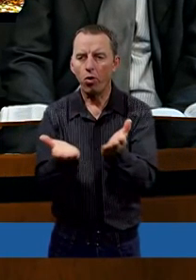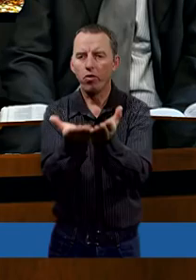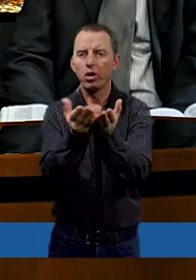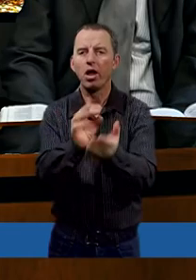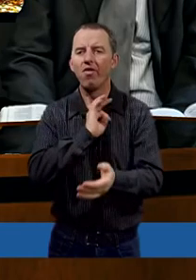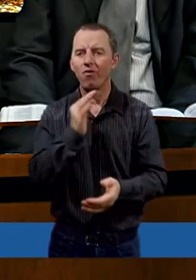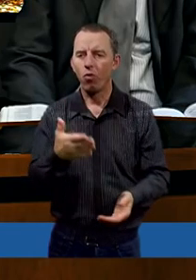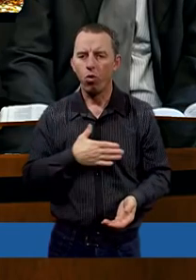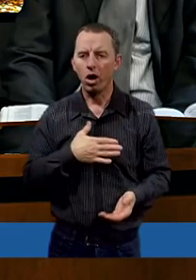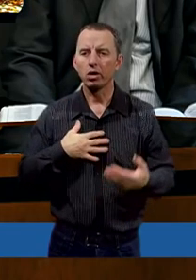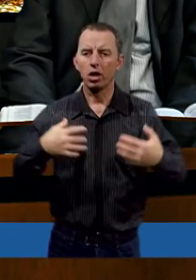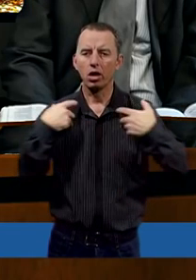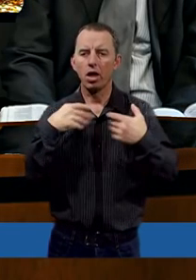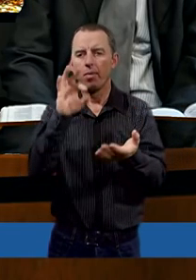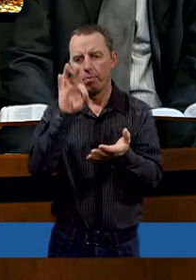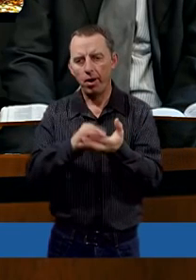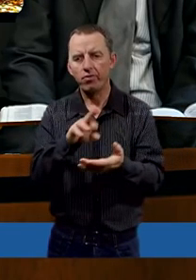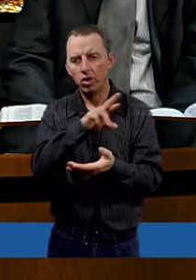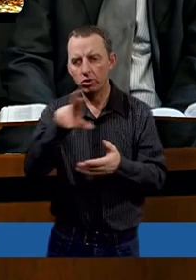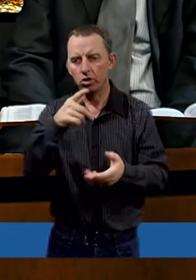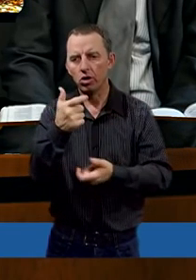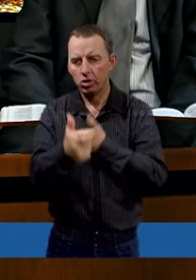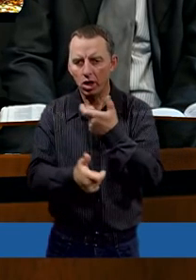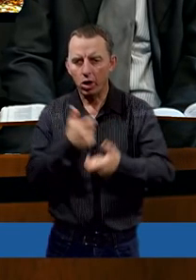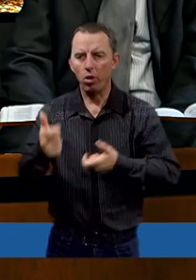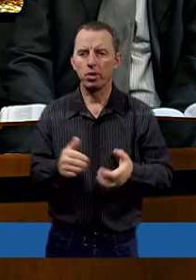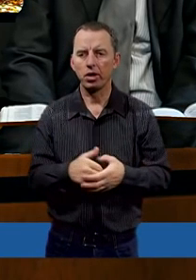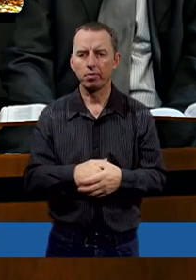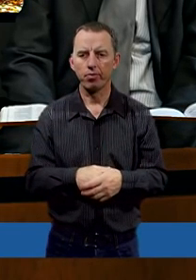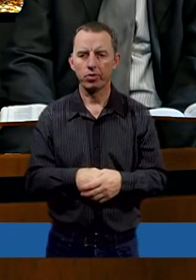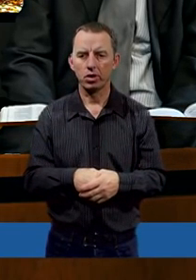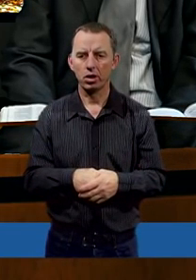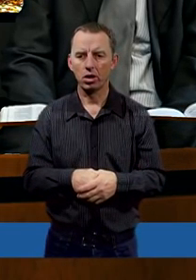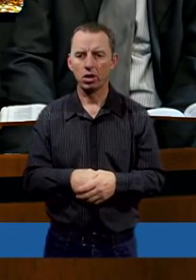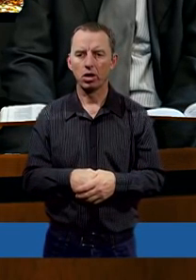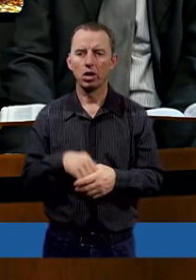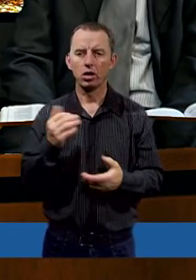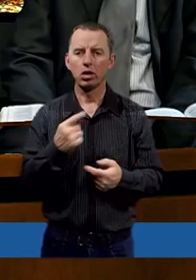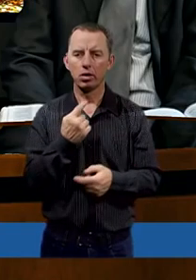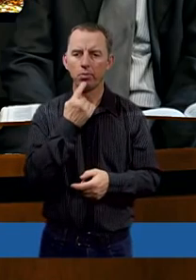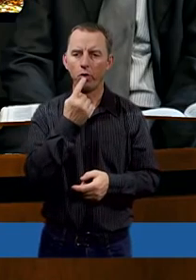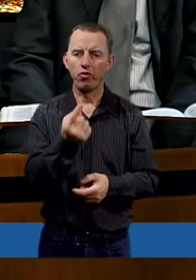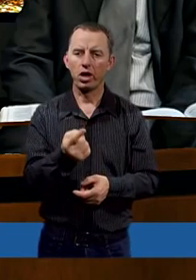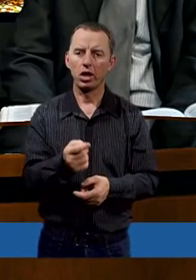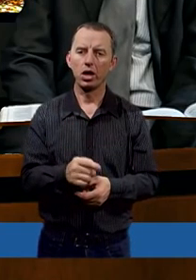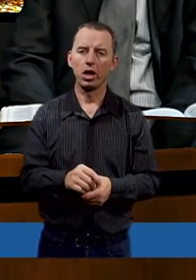własne życie, żeby po prostu pewnych rzeczy nie robić. Wiara. Mhm. Proszę. Bardzo ciekawe jest